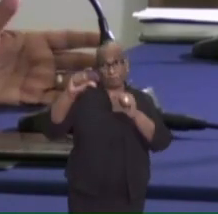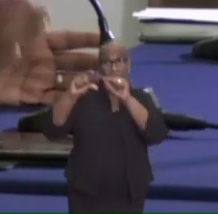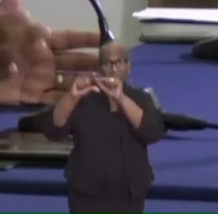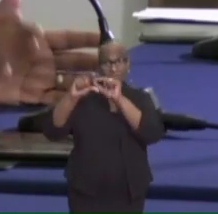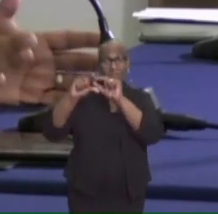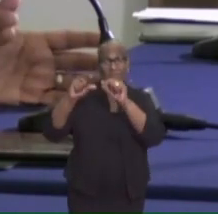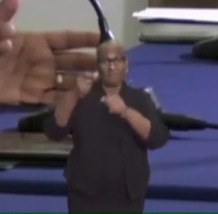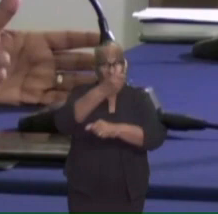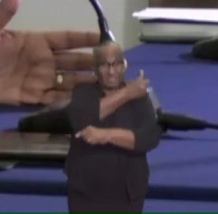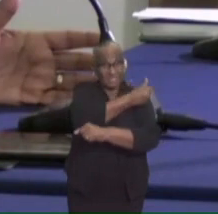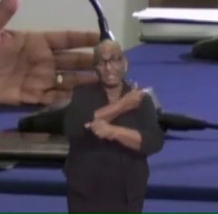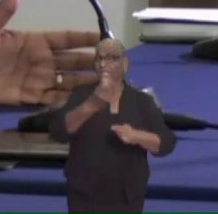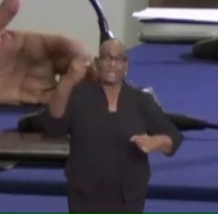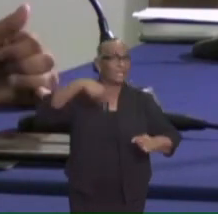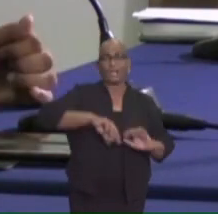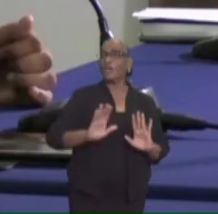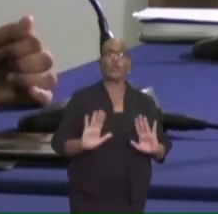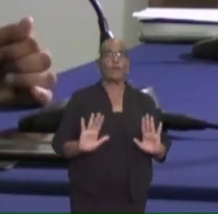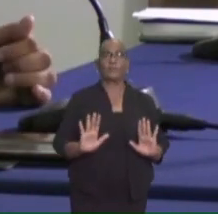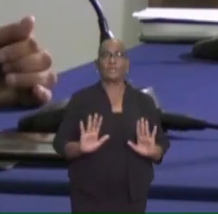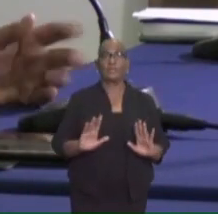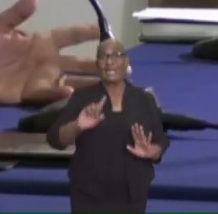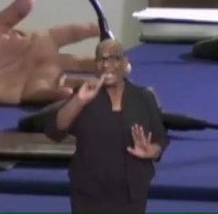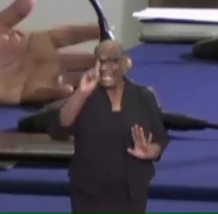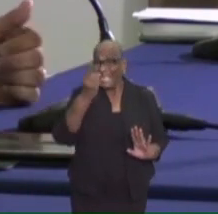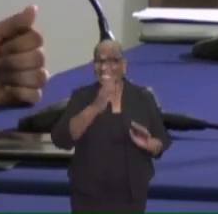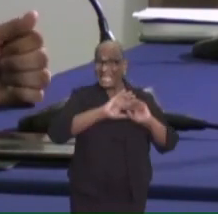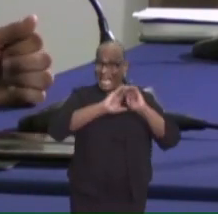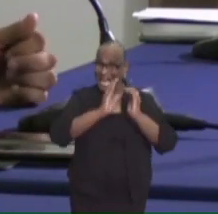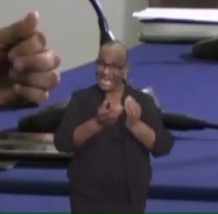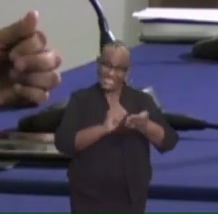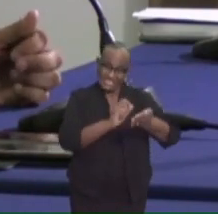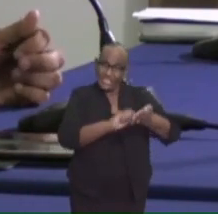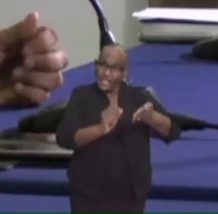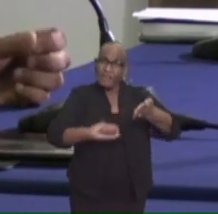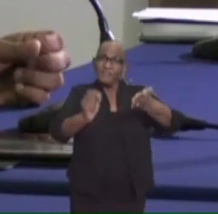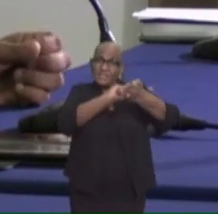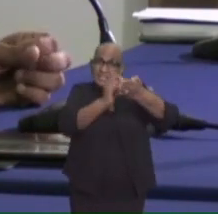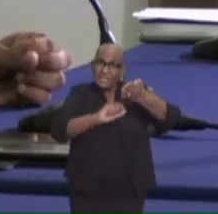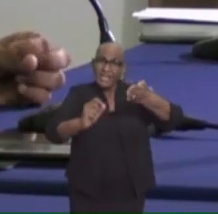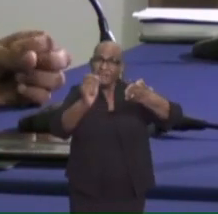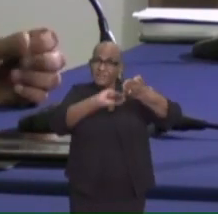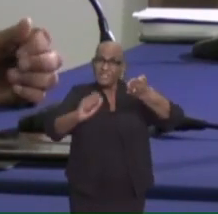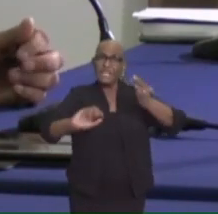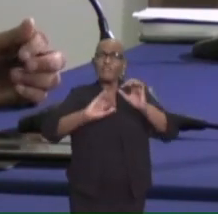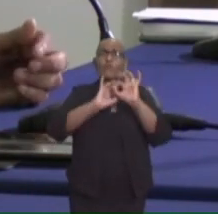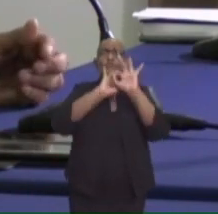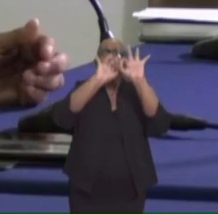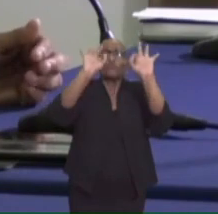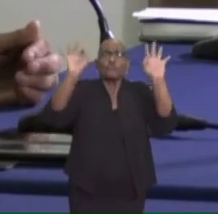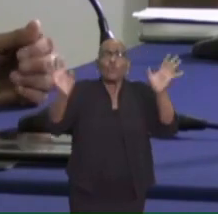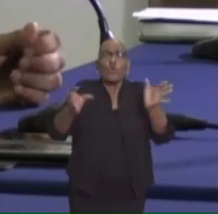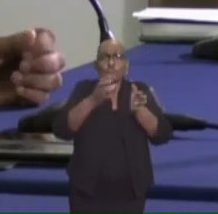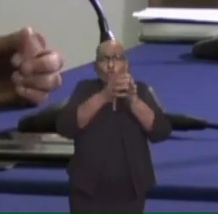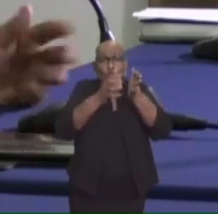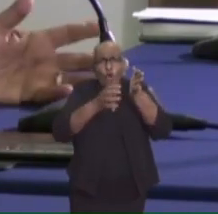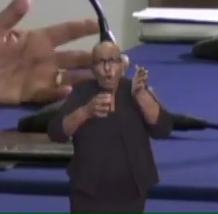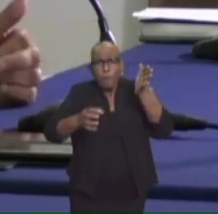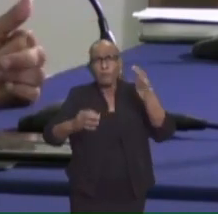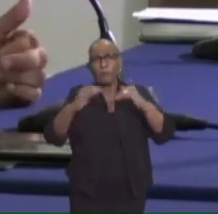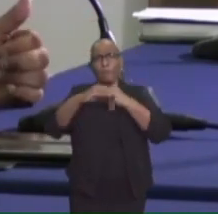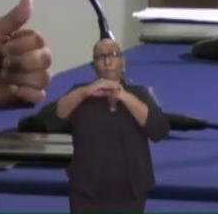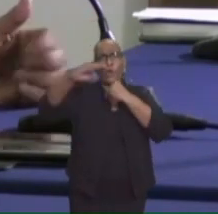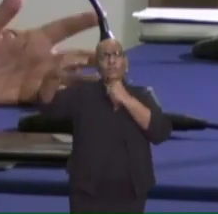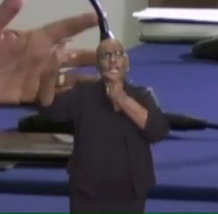Zolang dat niet in orde is, kan je niet verwachten dat je je vaccins die beloofd waren gaat